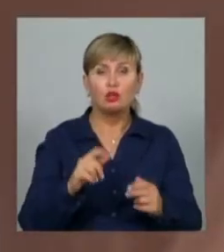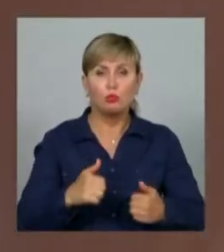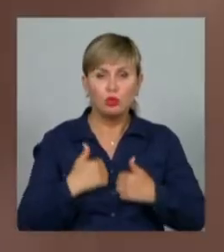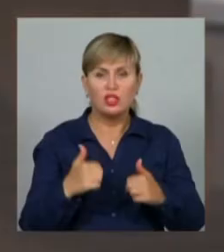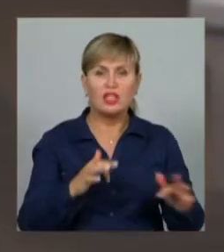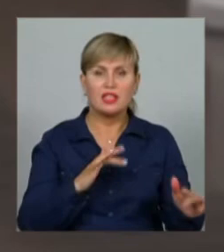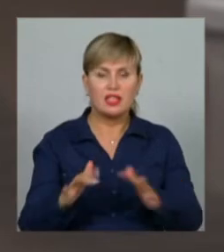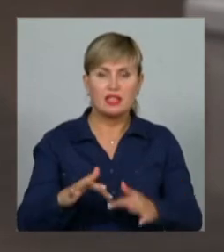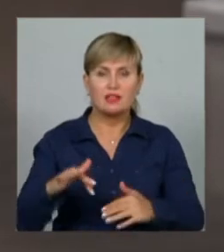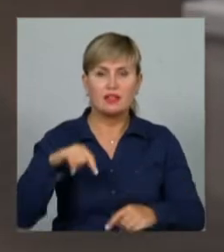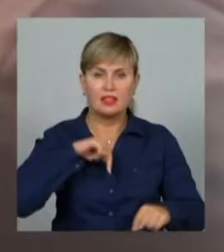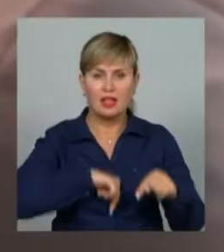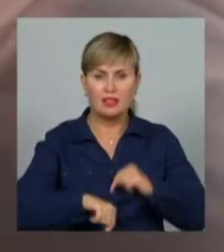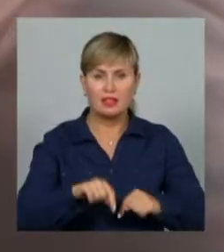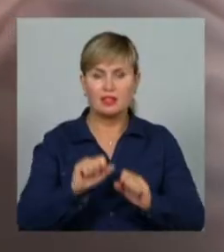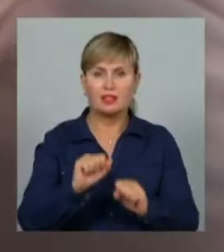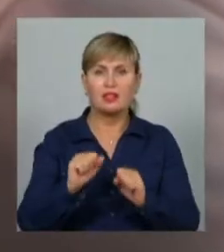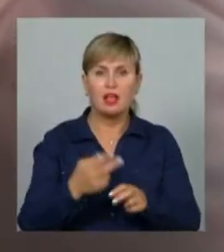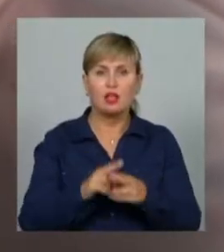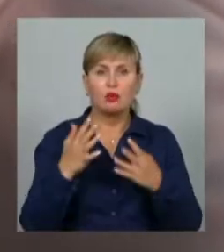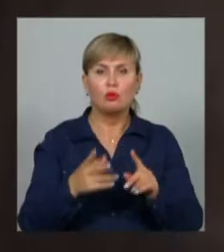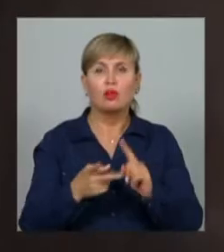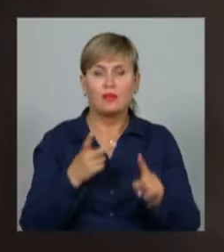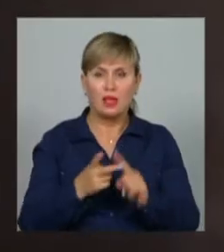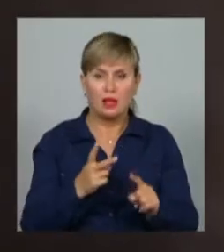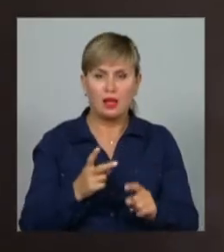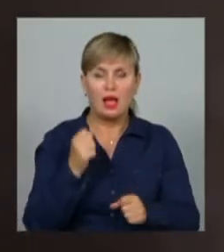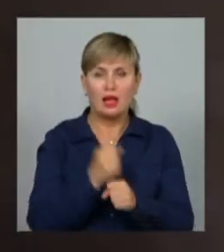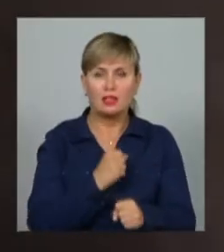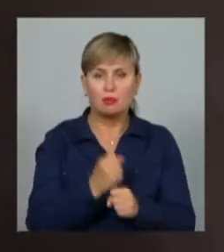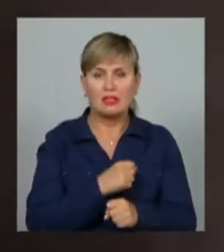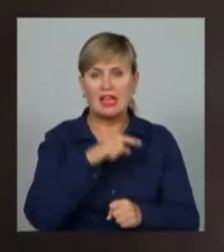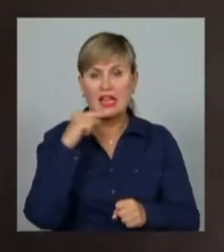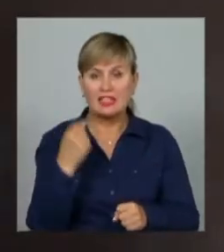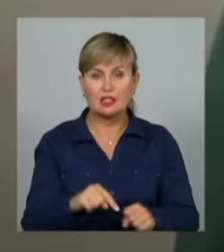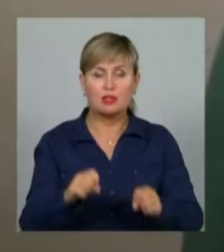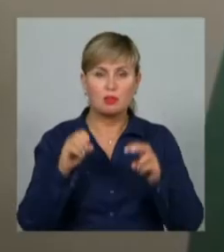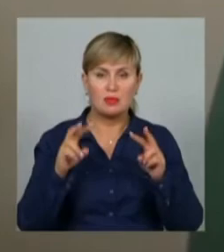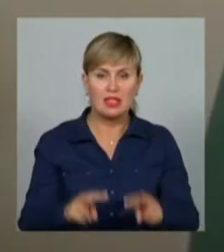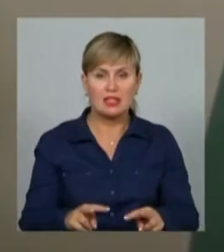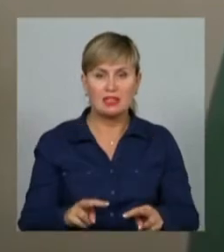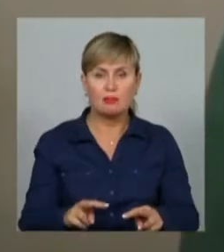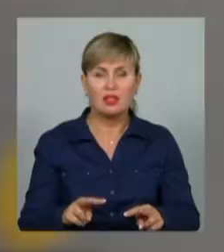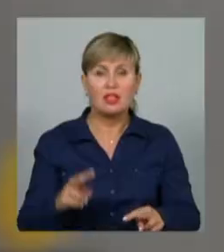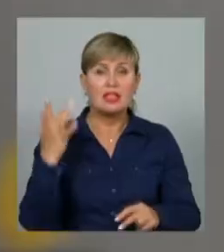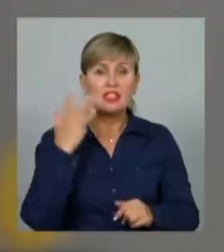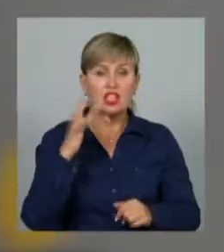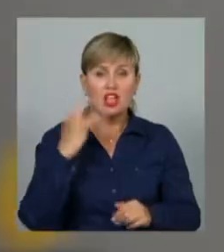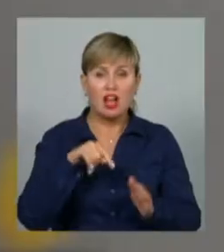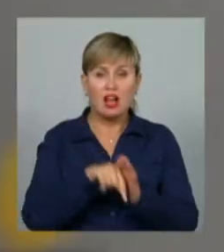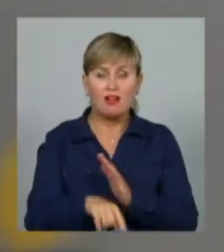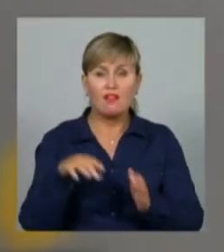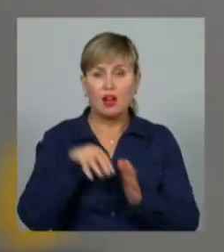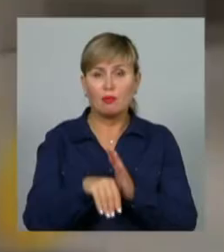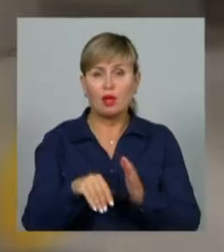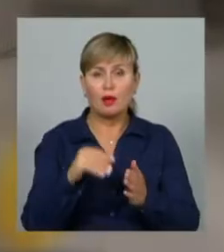усилить действие антител. Это уже вторая вакцина против коронавируса, разработанная российскими специалистами. Соединенные Штаты в рамках